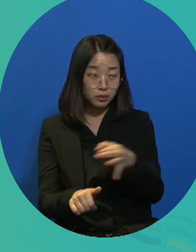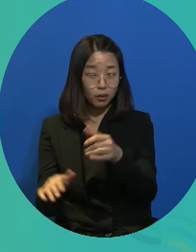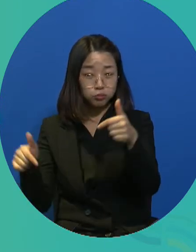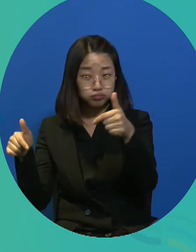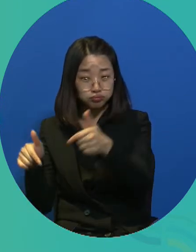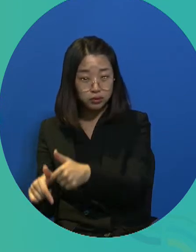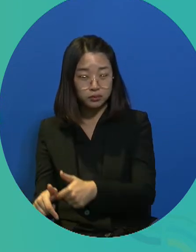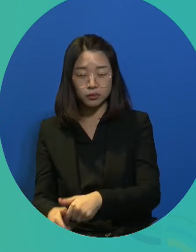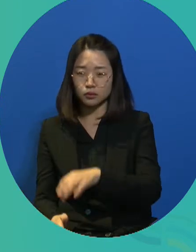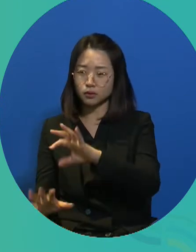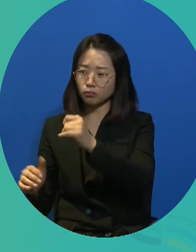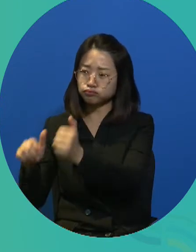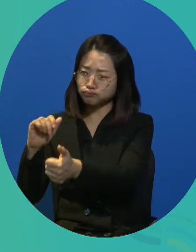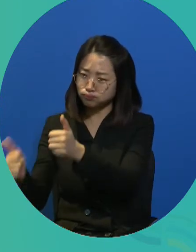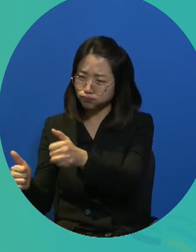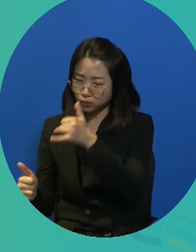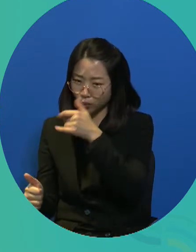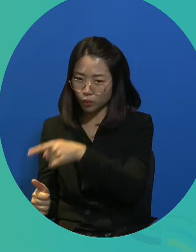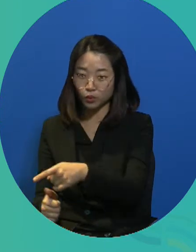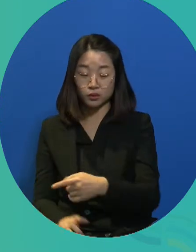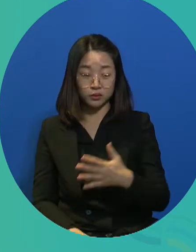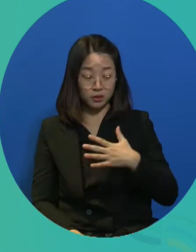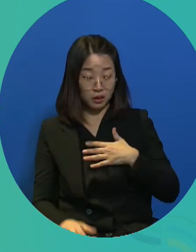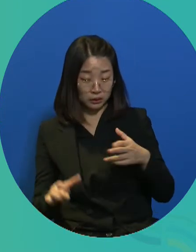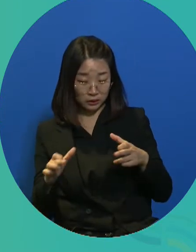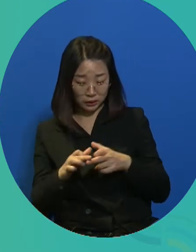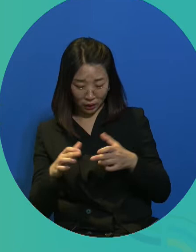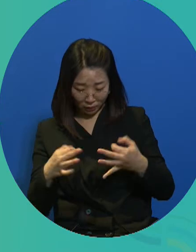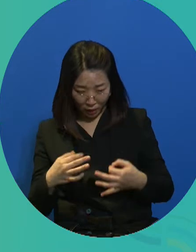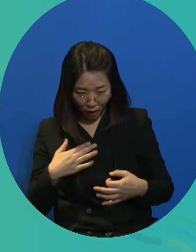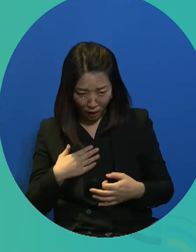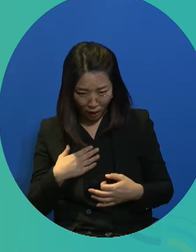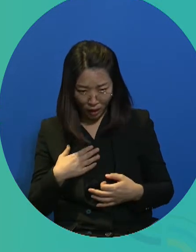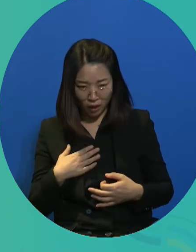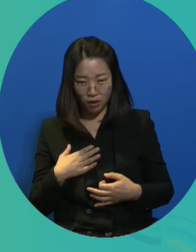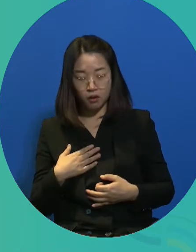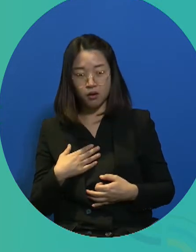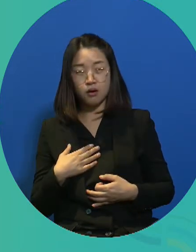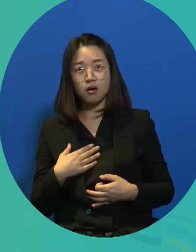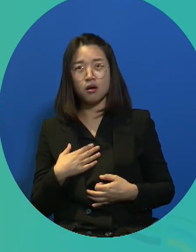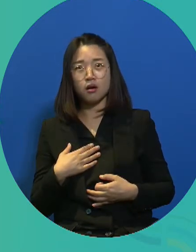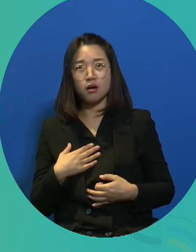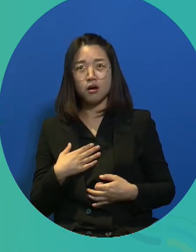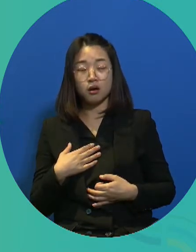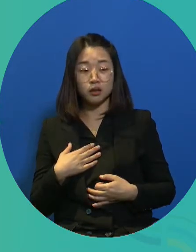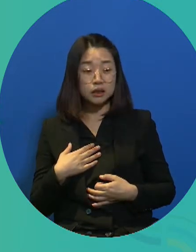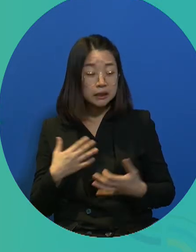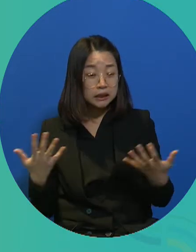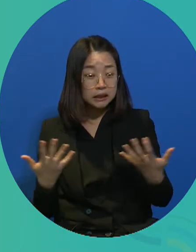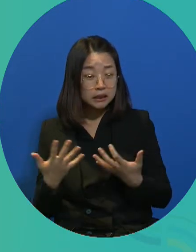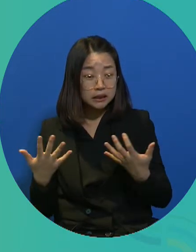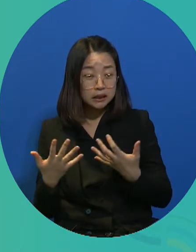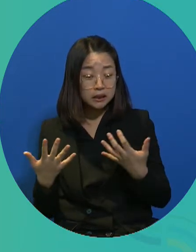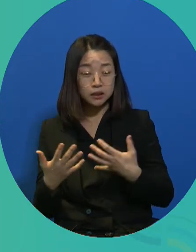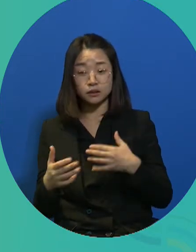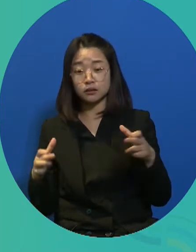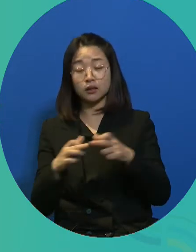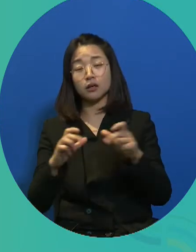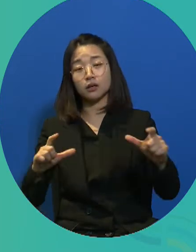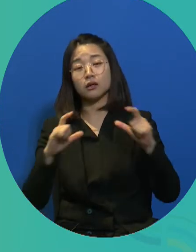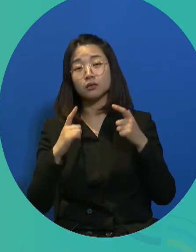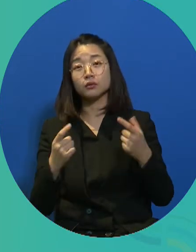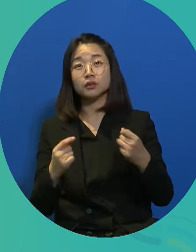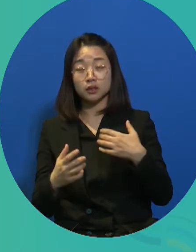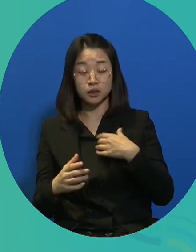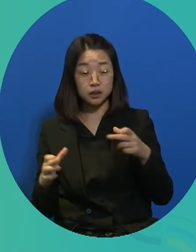사람들이 사망하고 이제는 장애를 가지고 있다는 것은 거의 풀타임으로 일하는 것과 다름이 없게 됐습니다. 내가 진짜 장애를